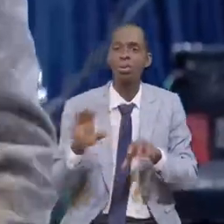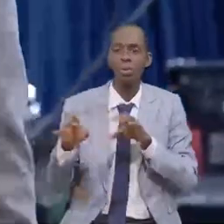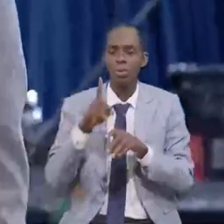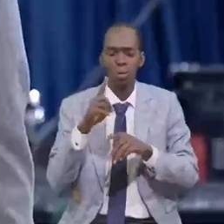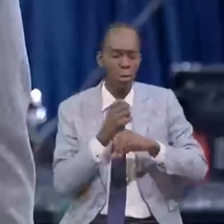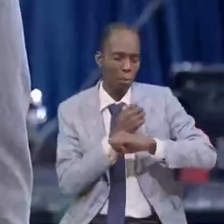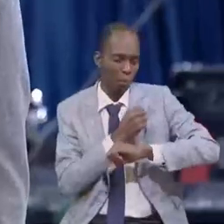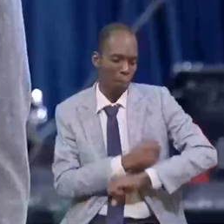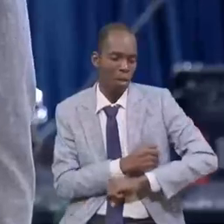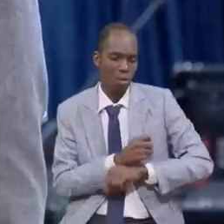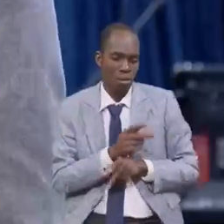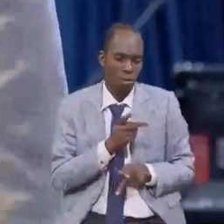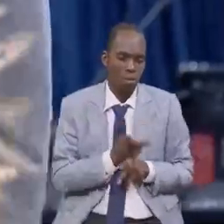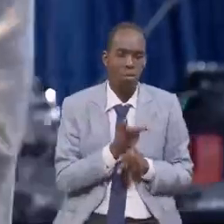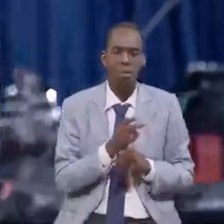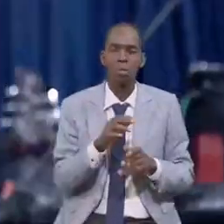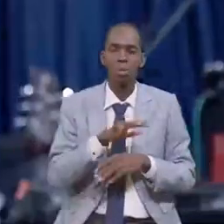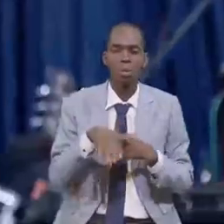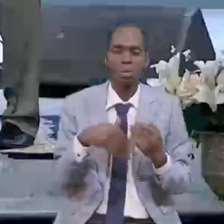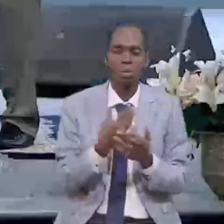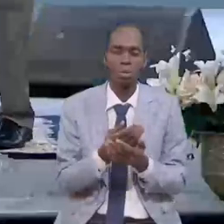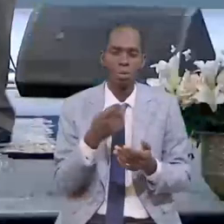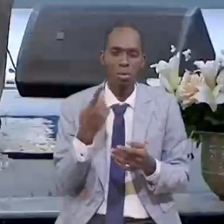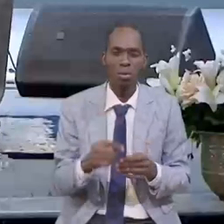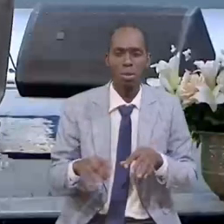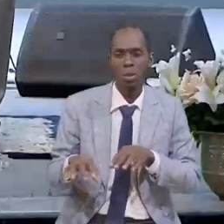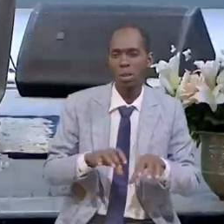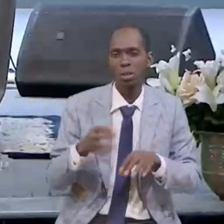Est-ce que vous protégez, préservez ces actes?